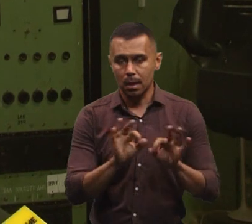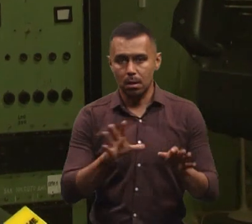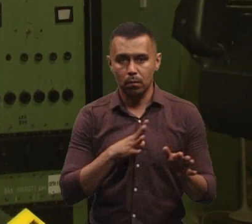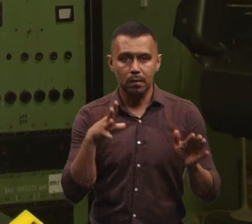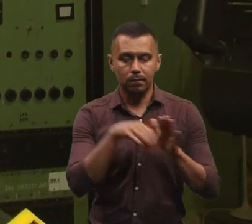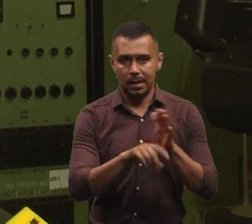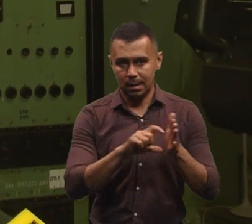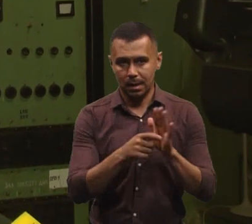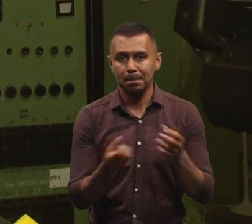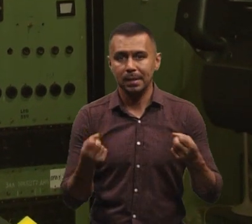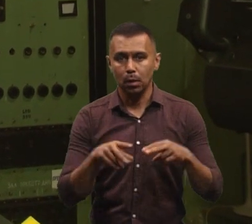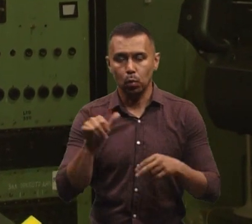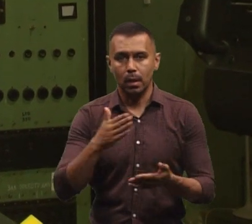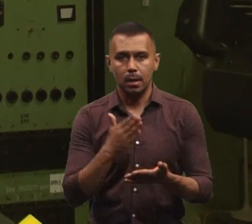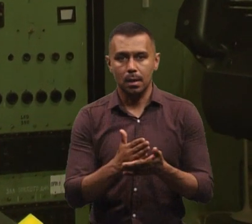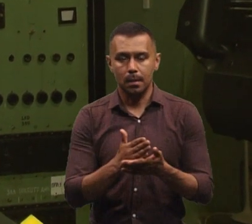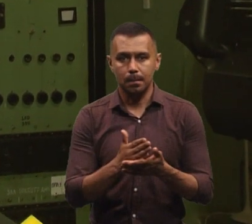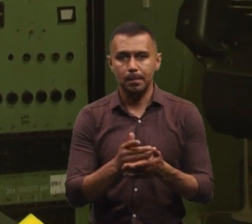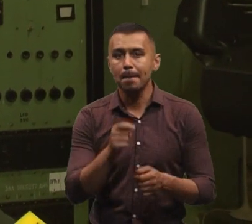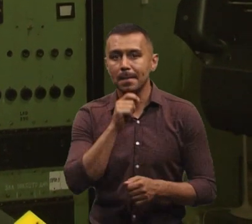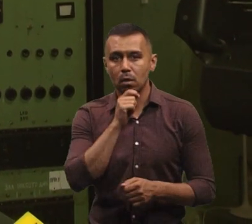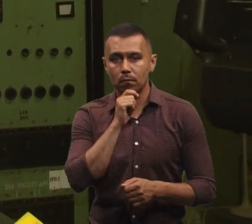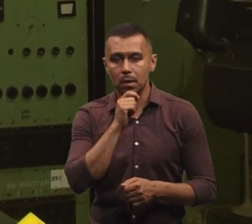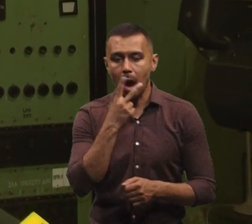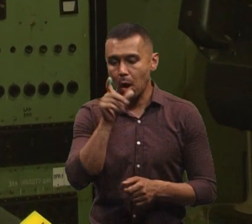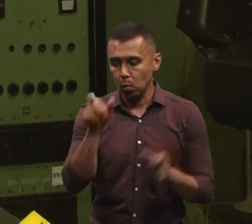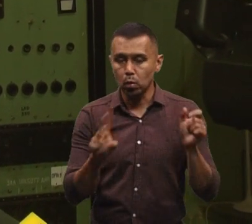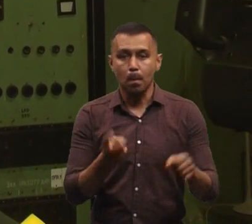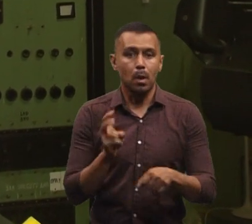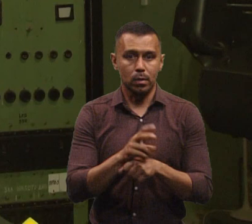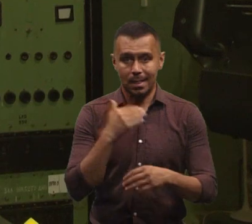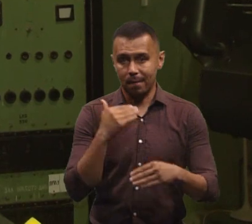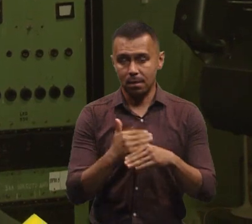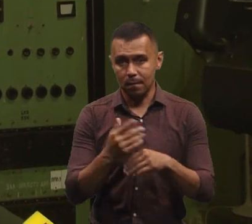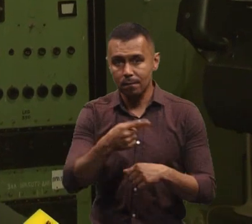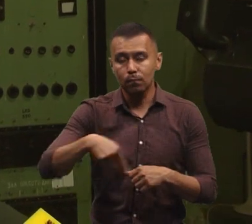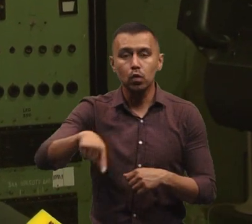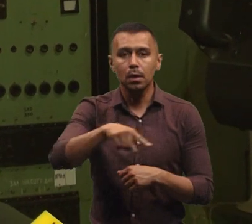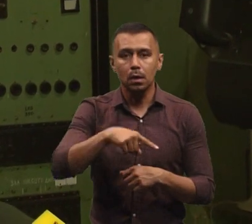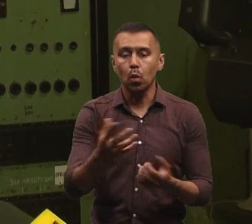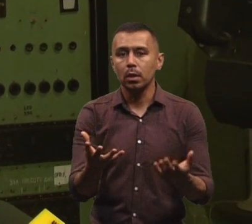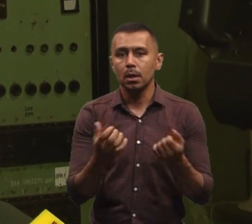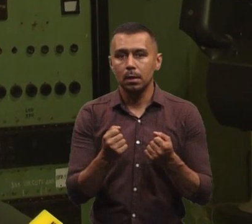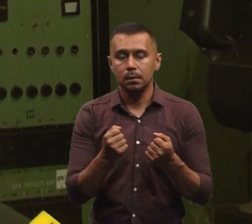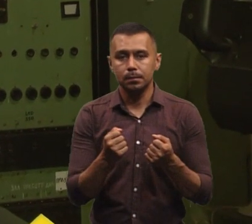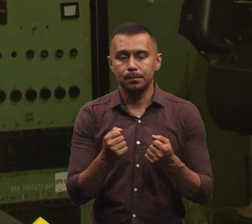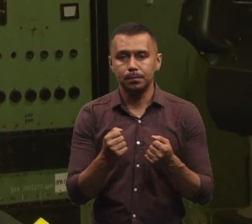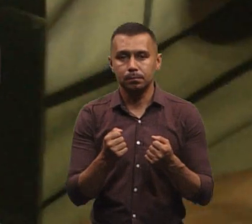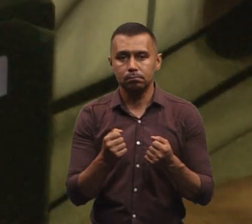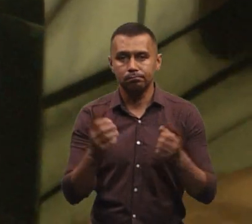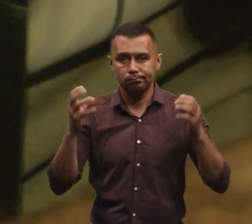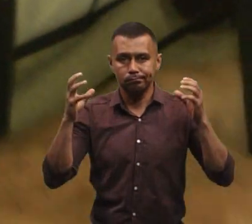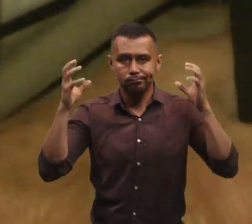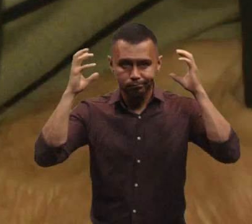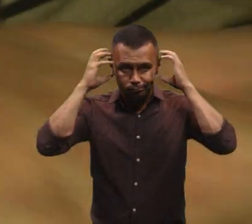в нього є передавач, мікрофон, а глядачі, які приходять на виставу, вони отримують приймачі з одним